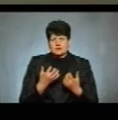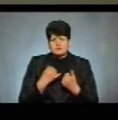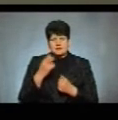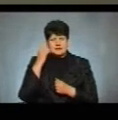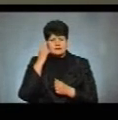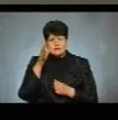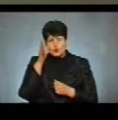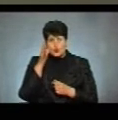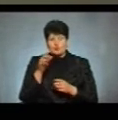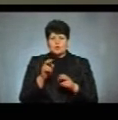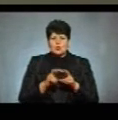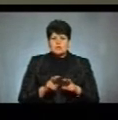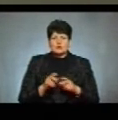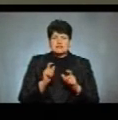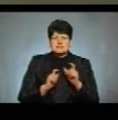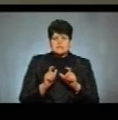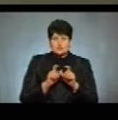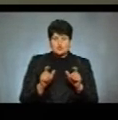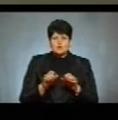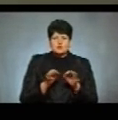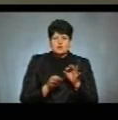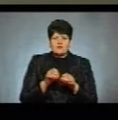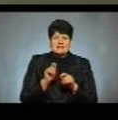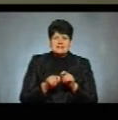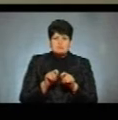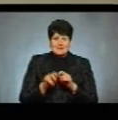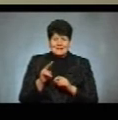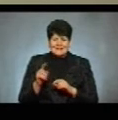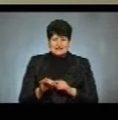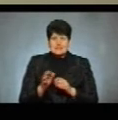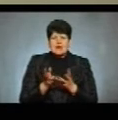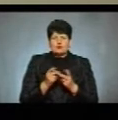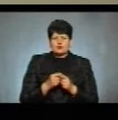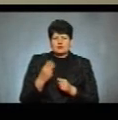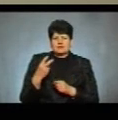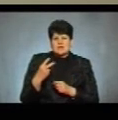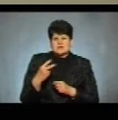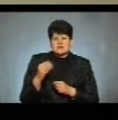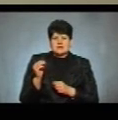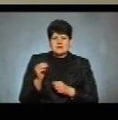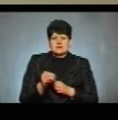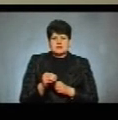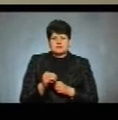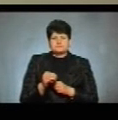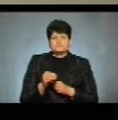Київського науково-дослідного інституту судових експертиз рахунок на суму 20